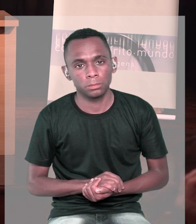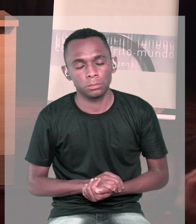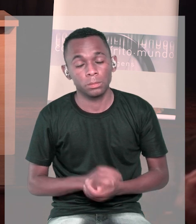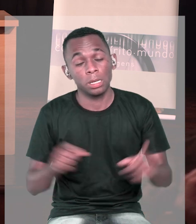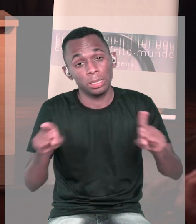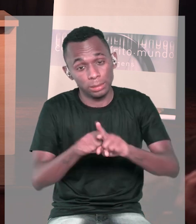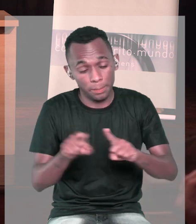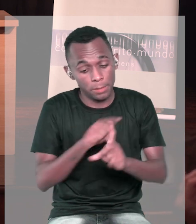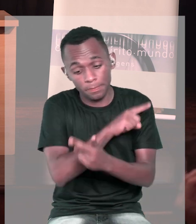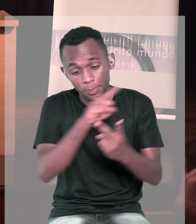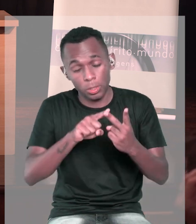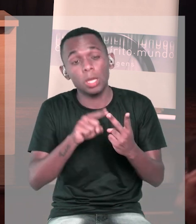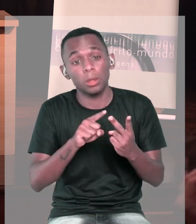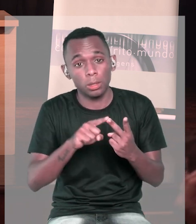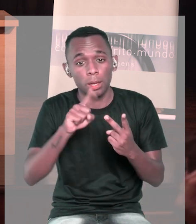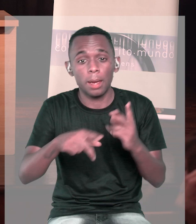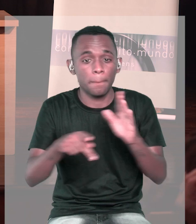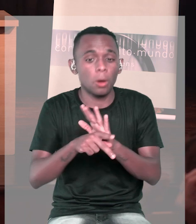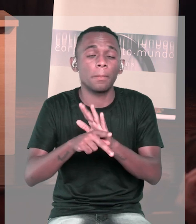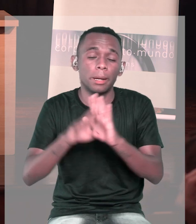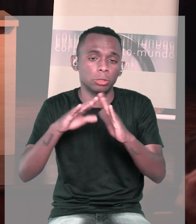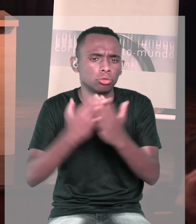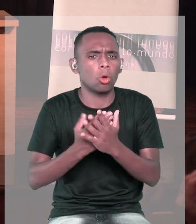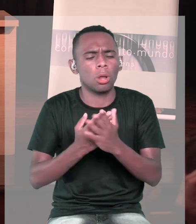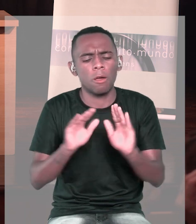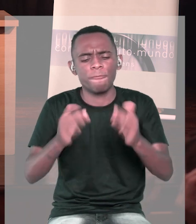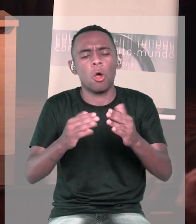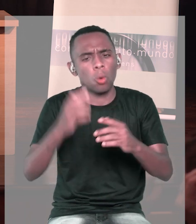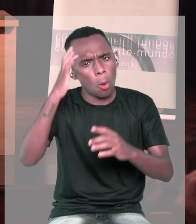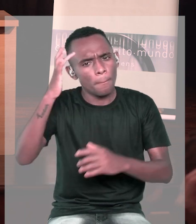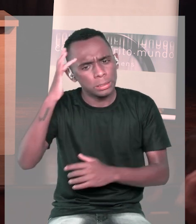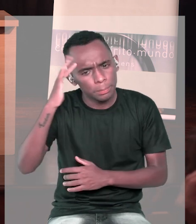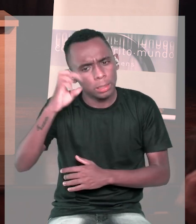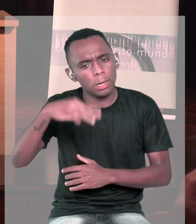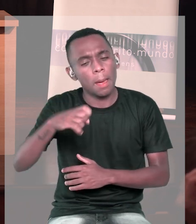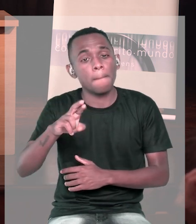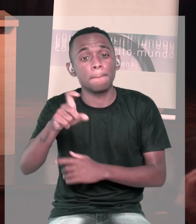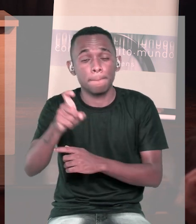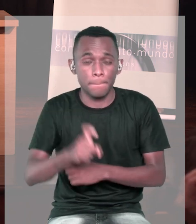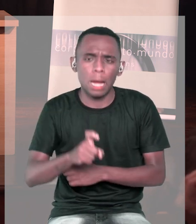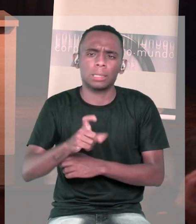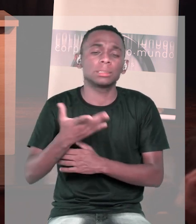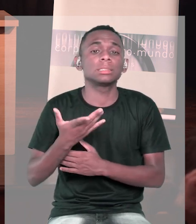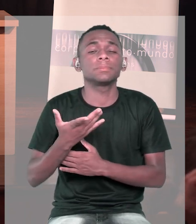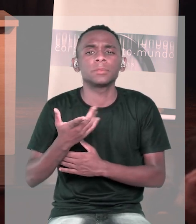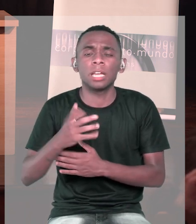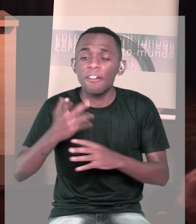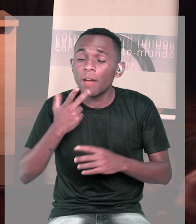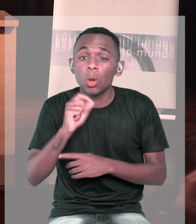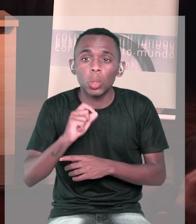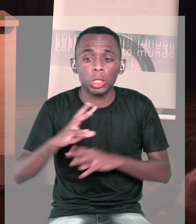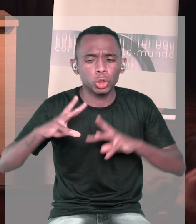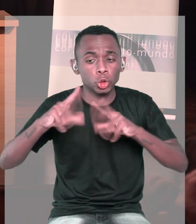E você tem a outra escola, que é a escola marxista, que fala da acumulação primitiva do capital e que diz que toda